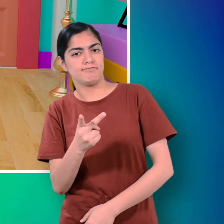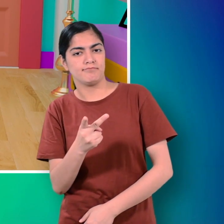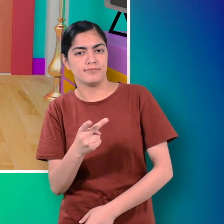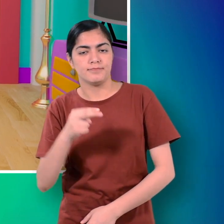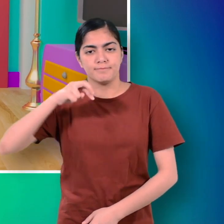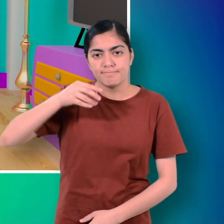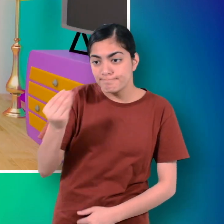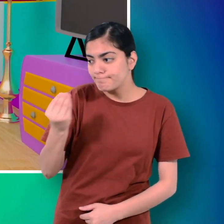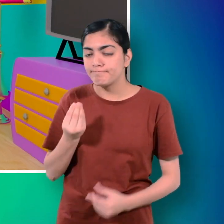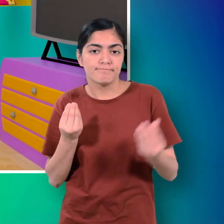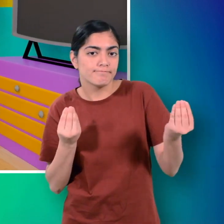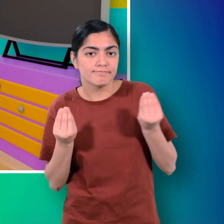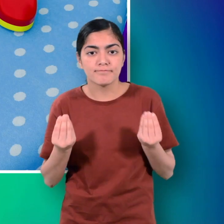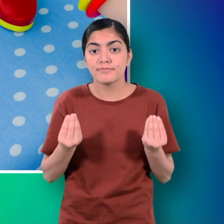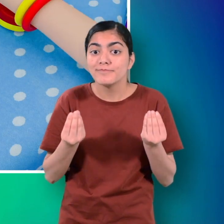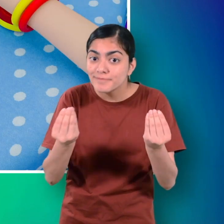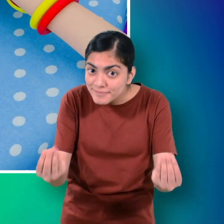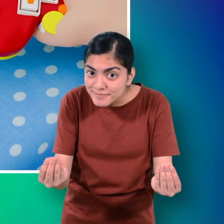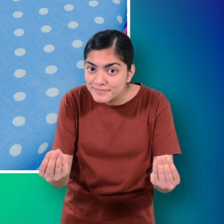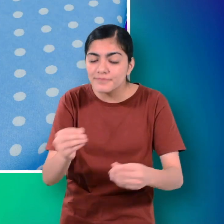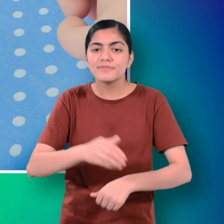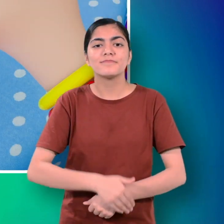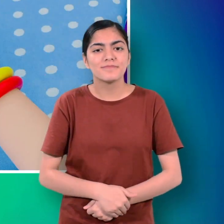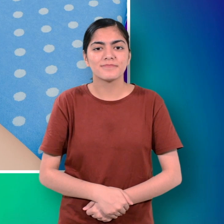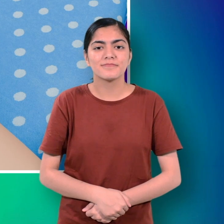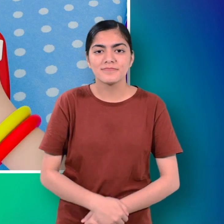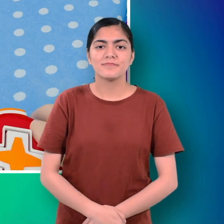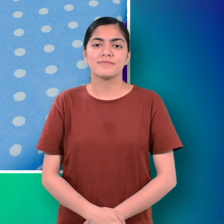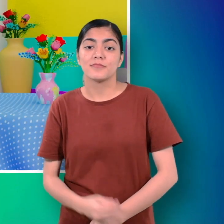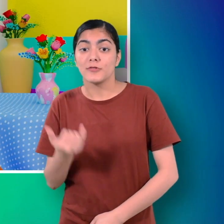झगड़ा सुनकर दीदी आई, साथ में दो रिमोट लाई।